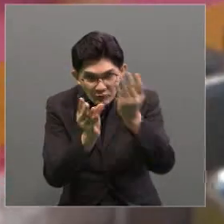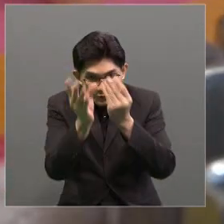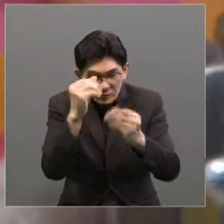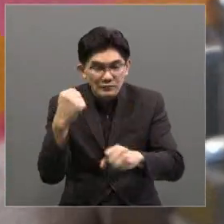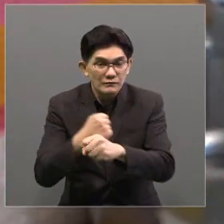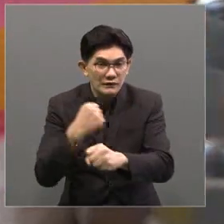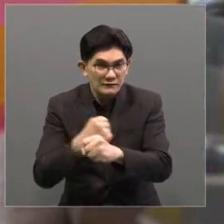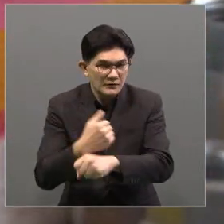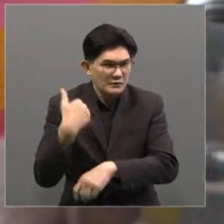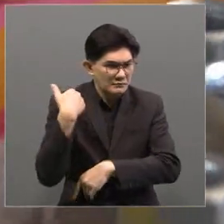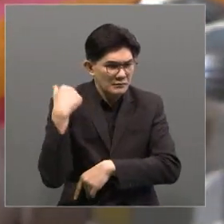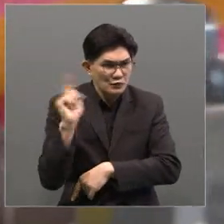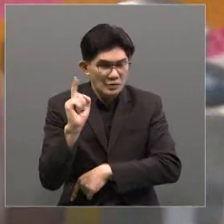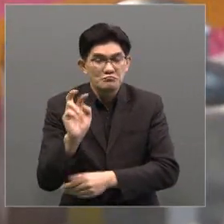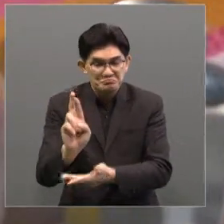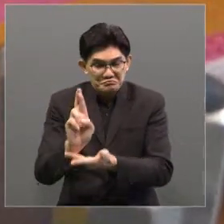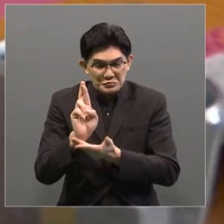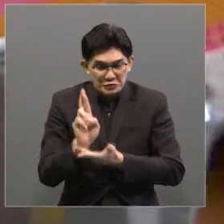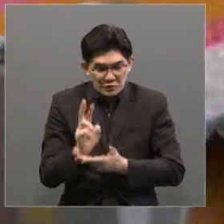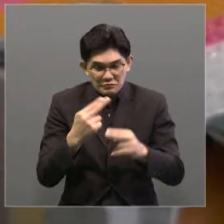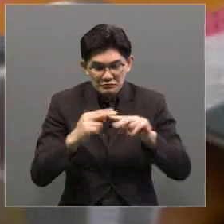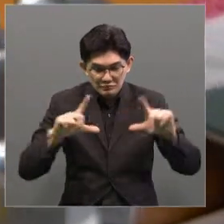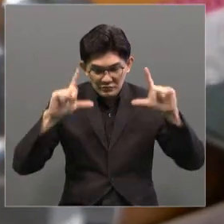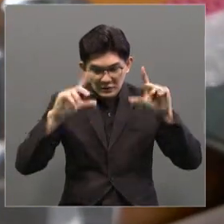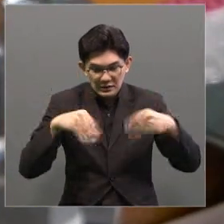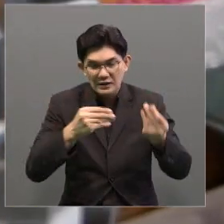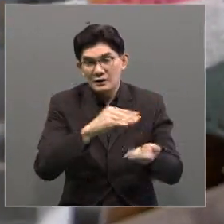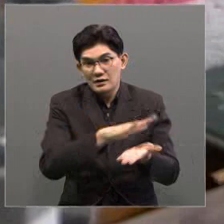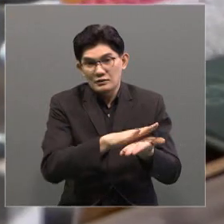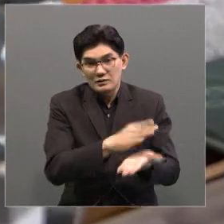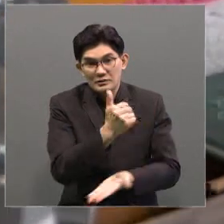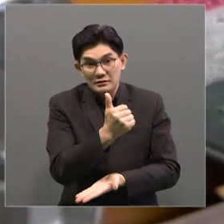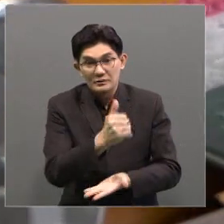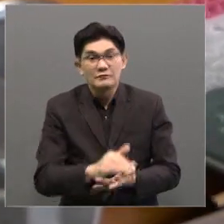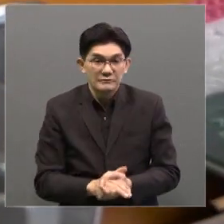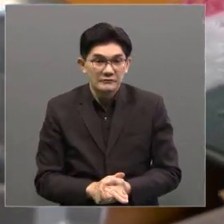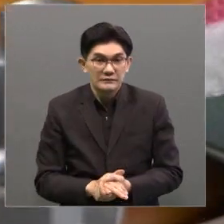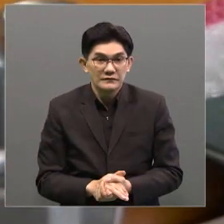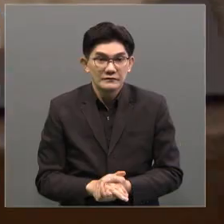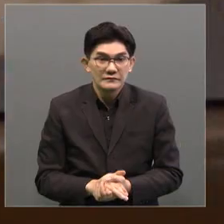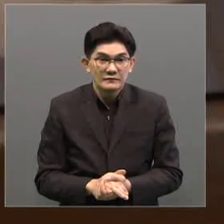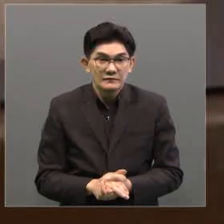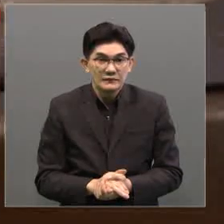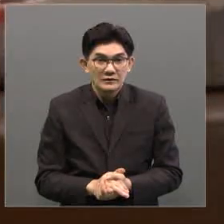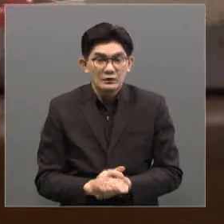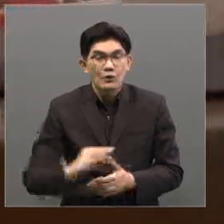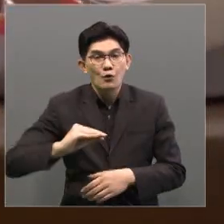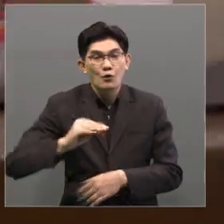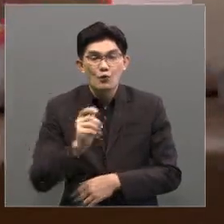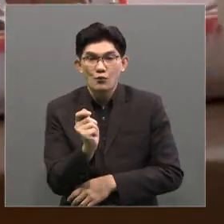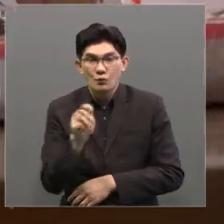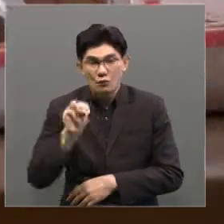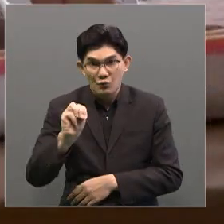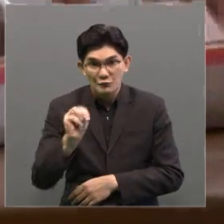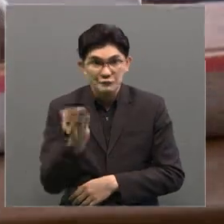ฝนน้องๆจนสามารถคว้ารางวัลมาสร้างชื่อเสียงให้กับโรงเรียนได้หลายรางวัลเหมือนอย่างน้องโอมโอมเชื้อ